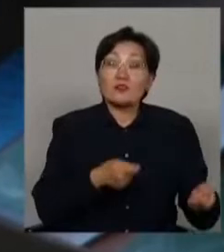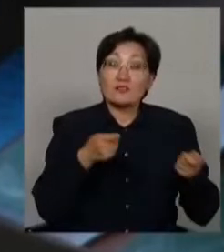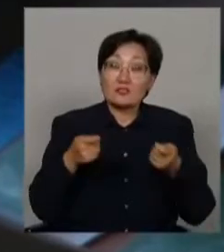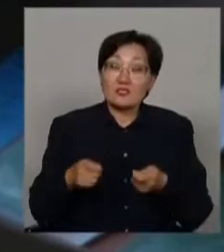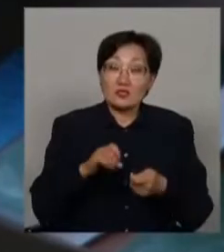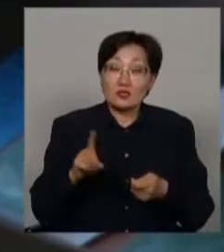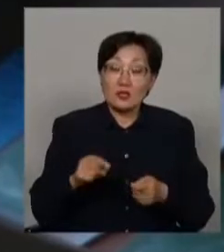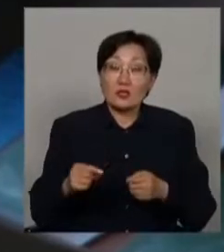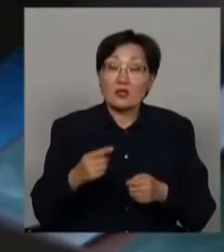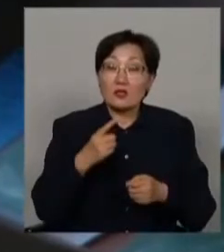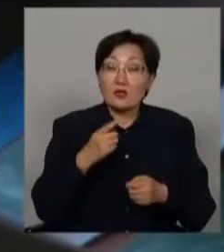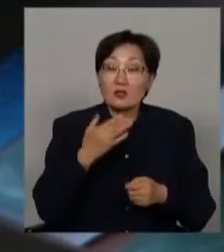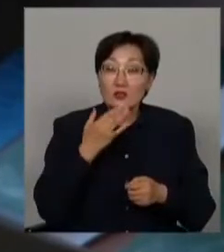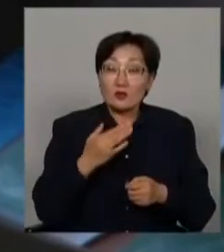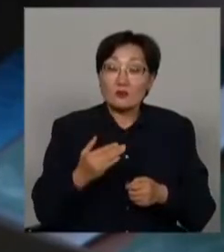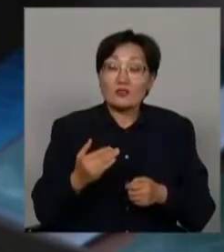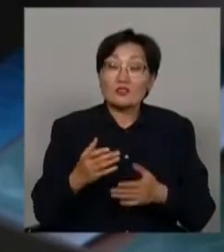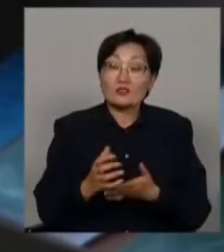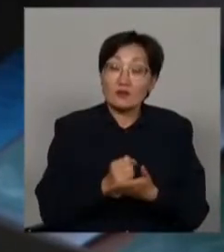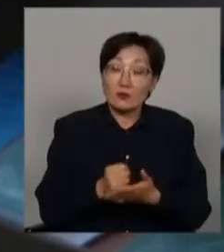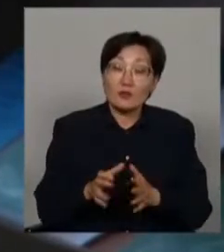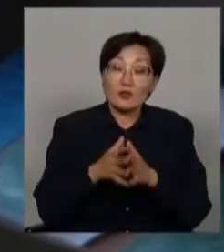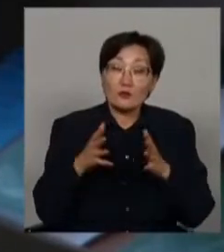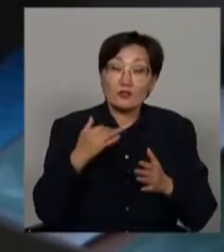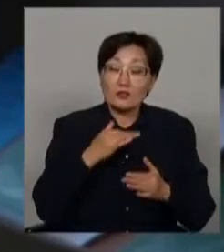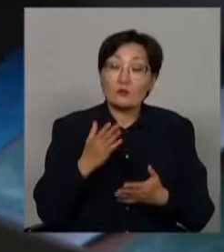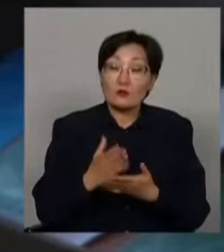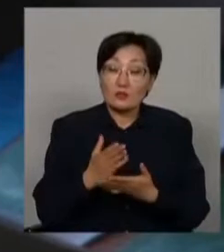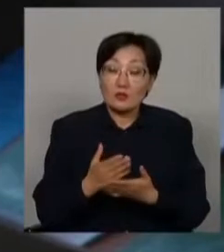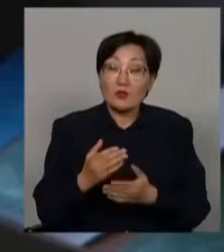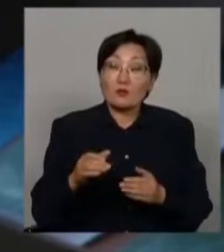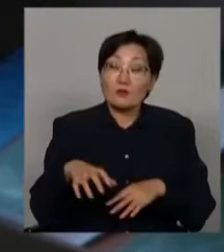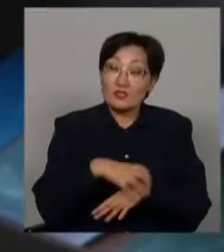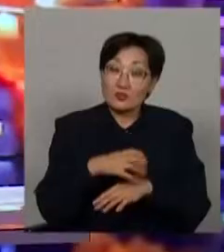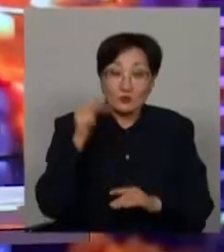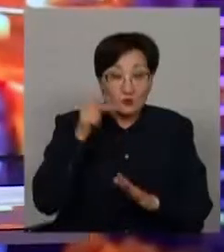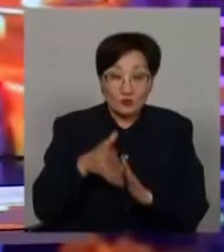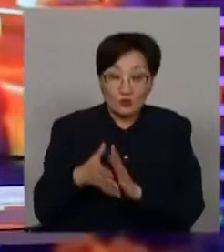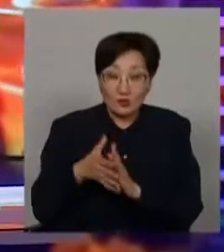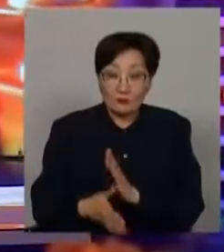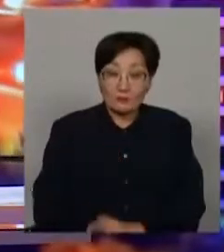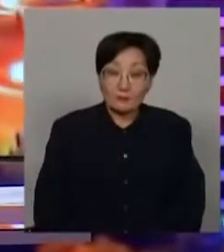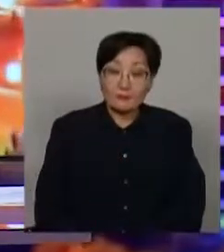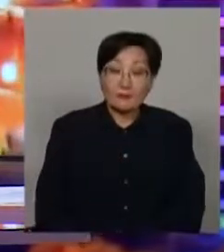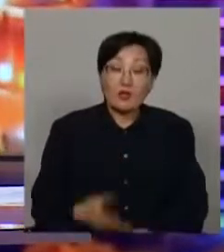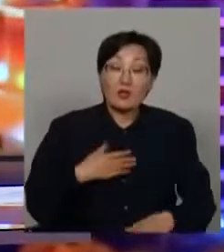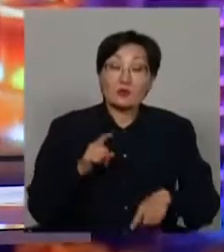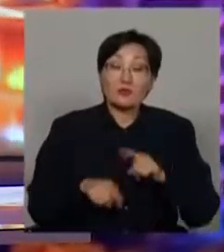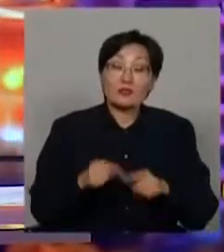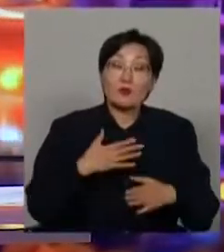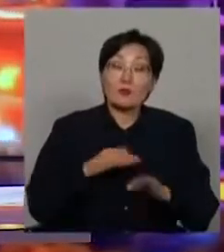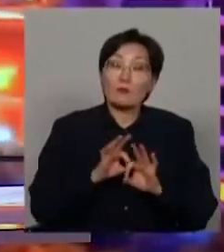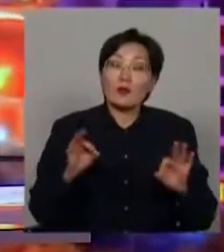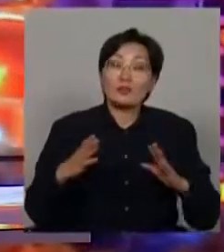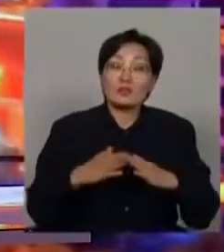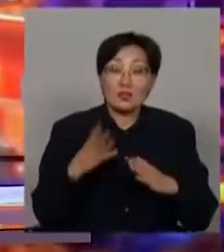из зарубежных фондов огромное количество, и мы их имеем в копиях, изучаем. «Моя родина, мой прекрасный дом».